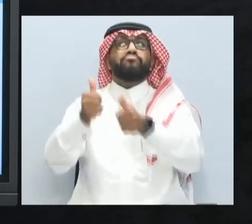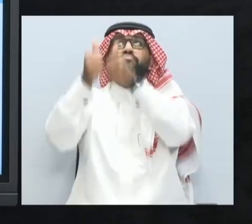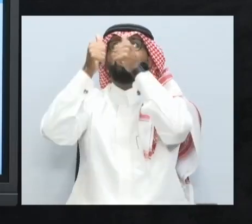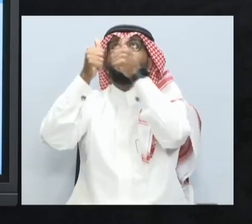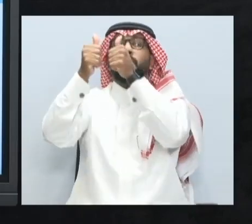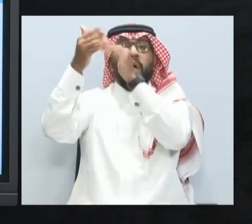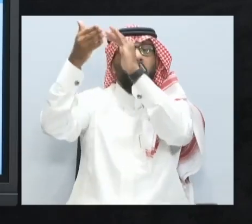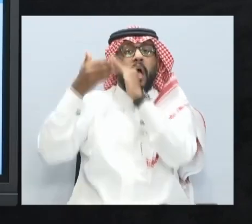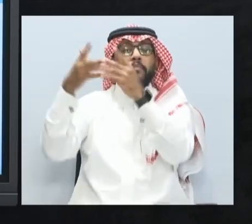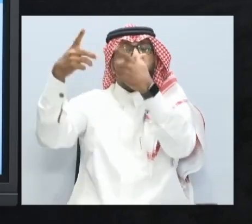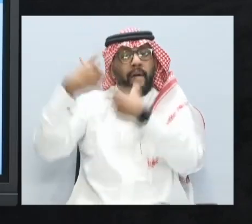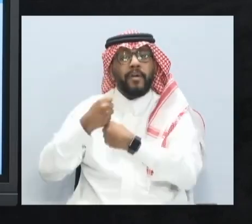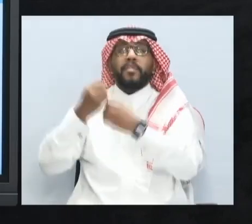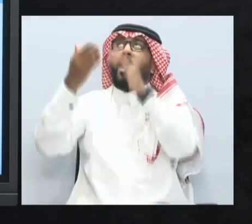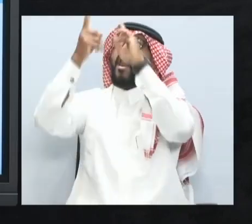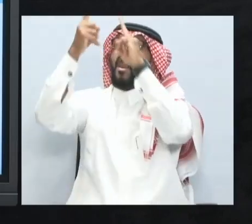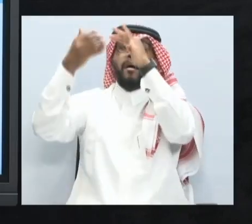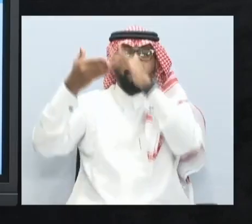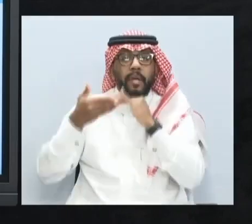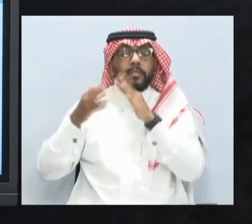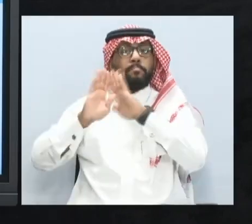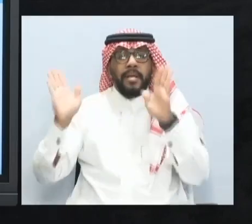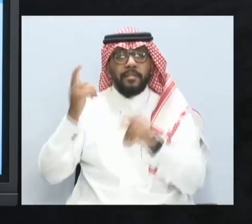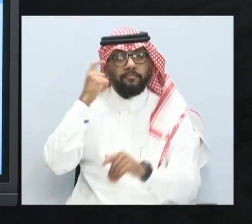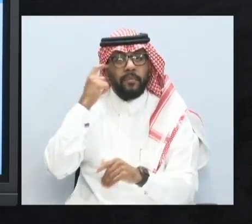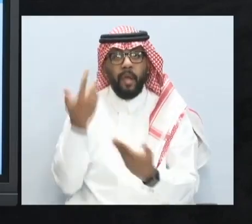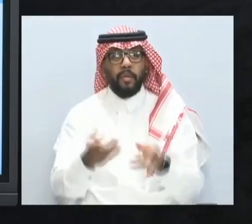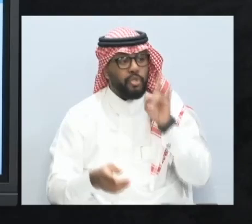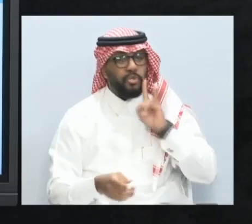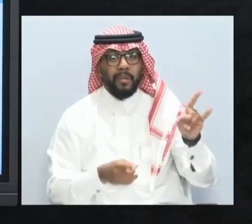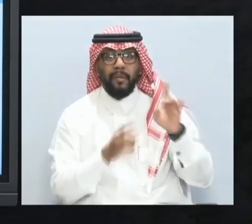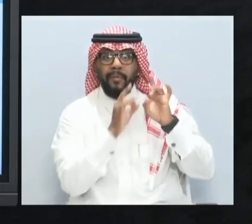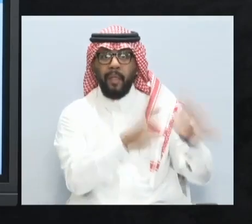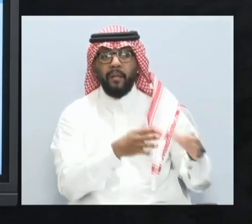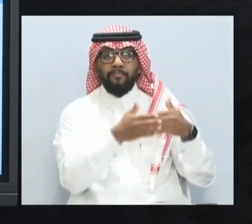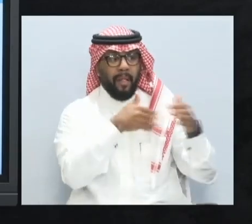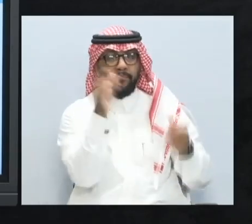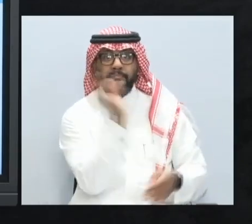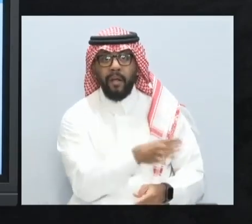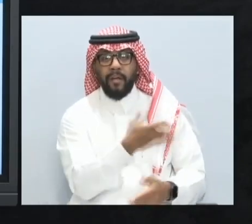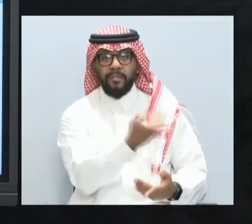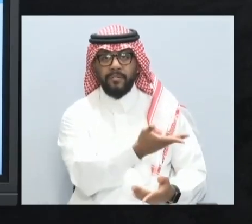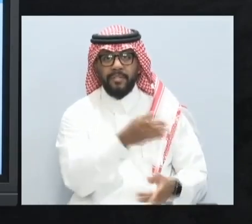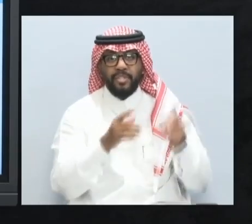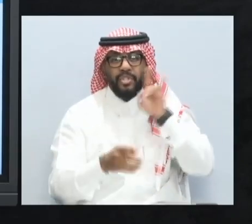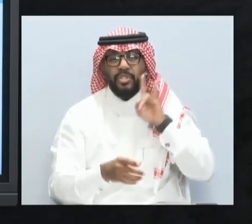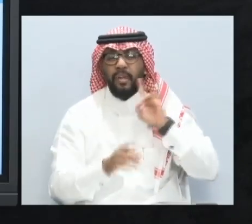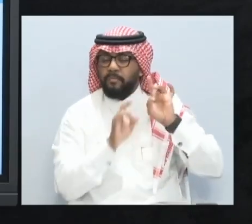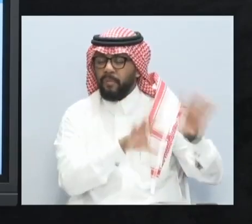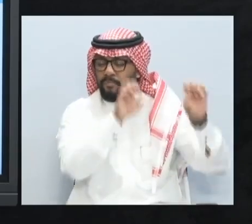ان يتصرف في هذا الامر فانت جعلت له صفه من صفات الربوبيه نسال الله العافيه لذلك وقع انتقاض توحيد